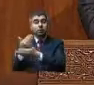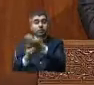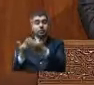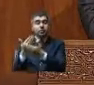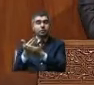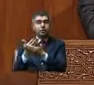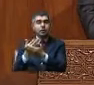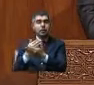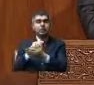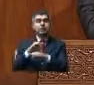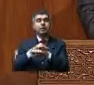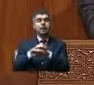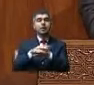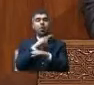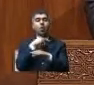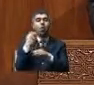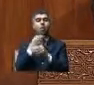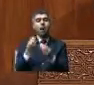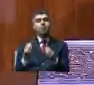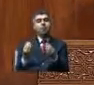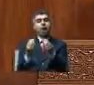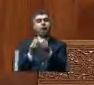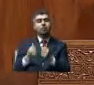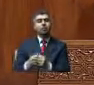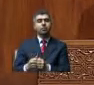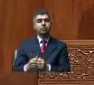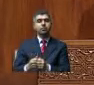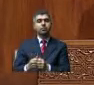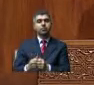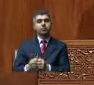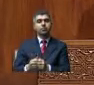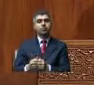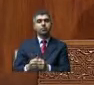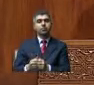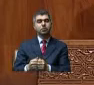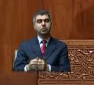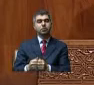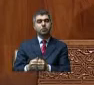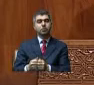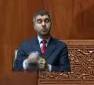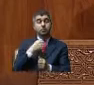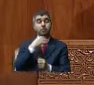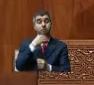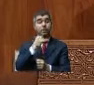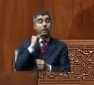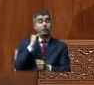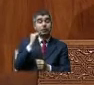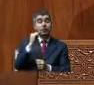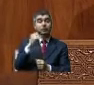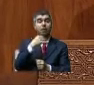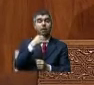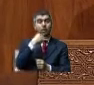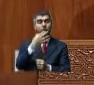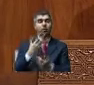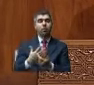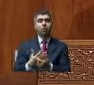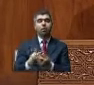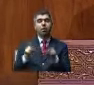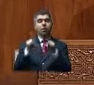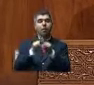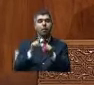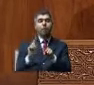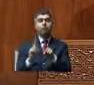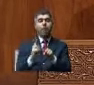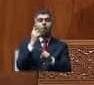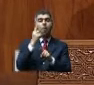والسياسة الحكومية ذات الصلة. وبهذا الخصوص فقد أكدت في أكثر من مناسبة أن أولويات